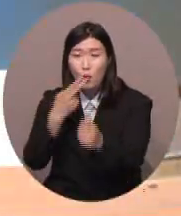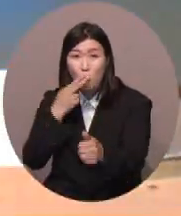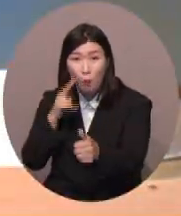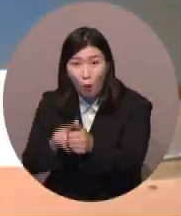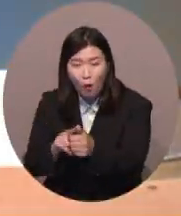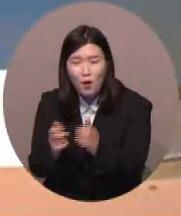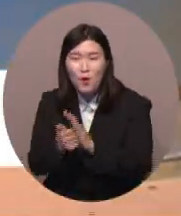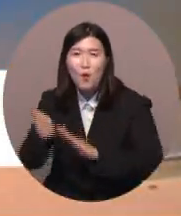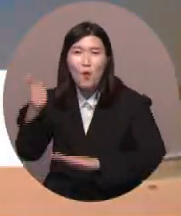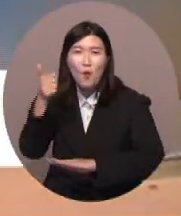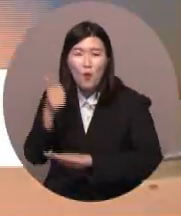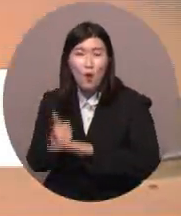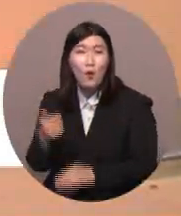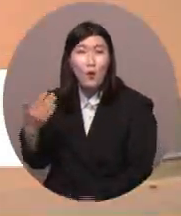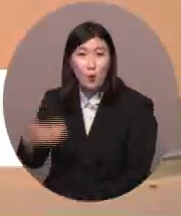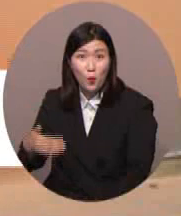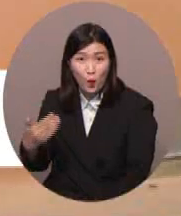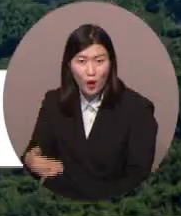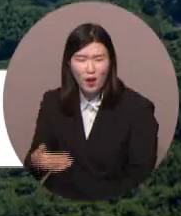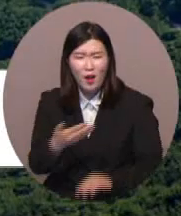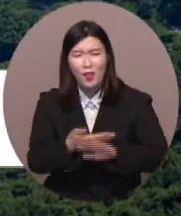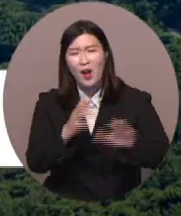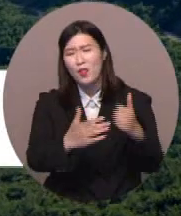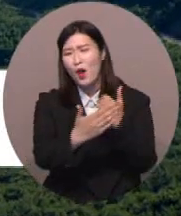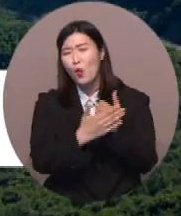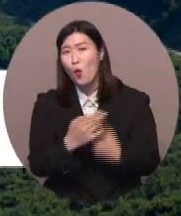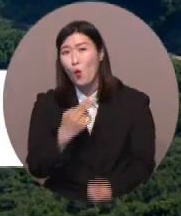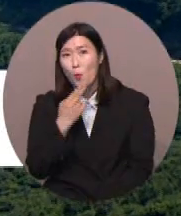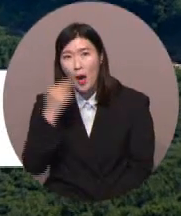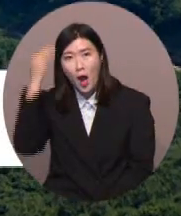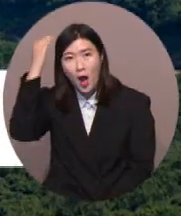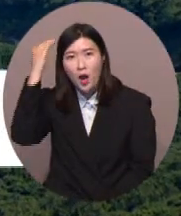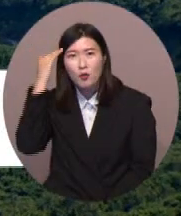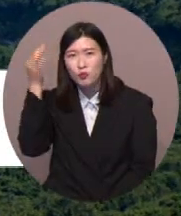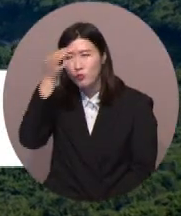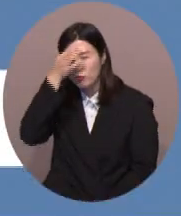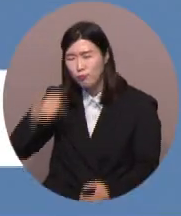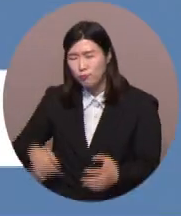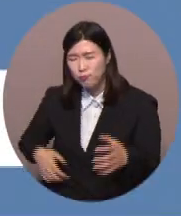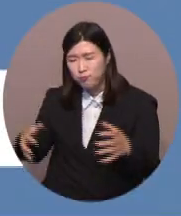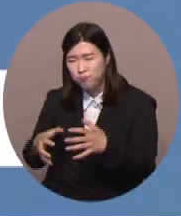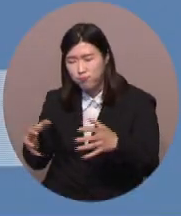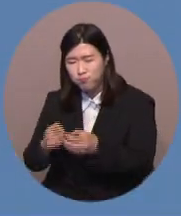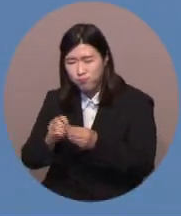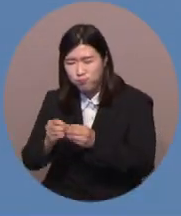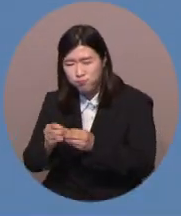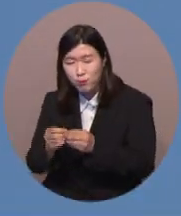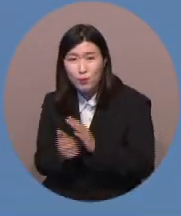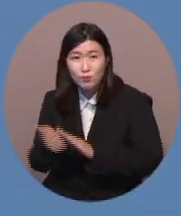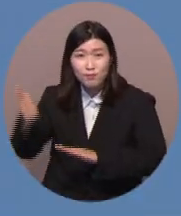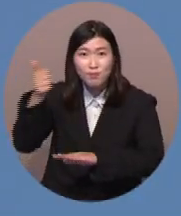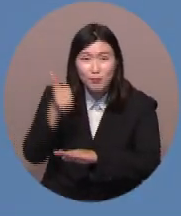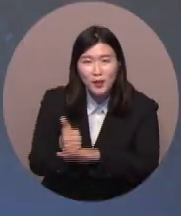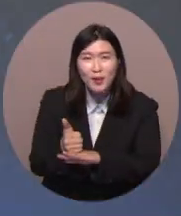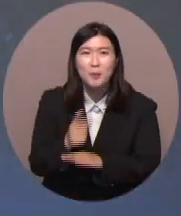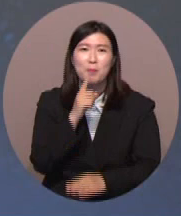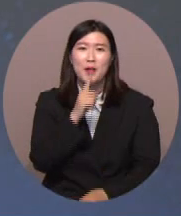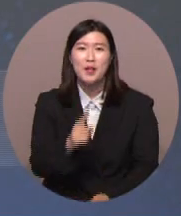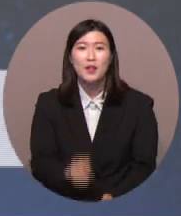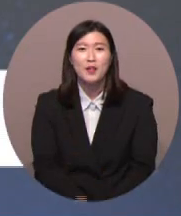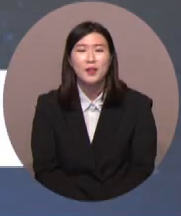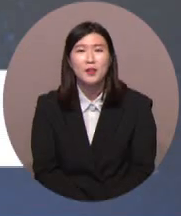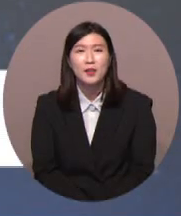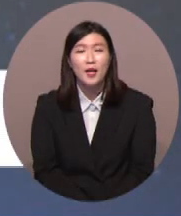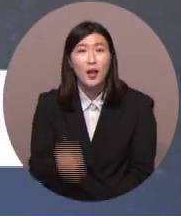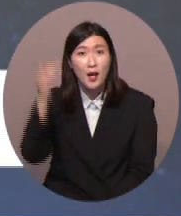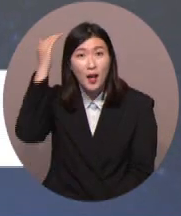성공을, 그리고 우리도 자력으로 우주로 가는 길을 활짝 열었다고 전 세계에 알린 순간이었습니다. 대한민국